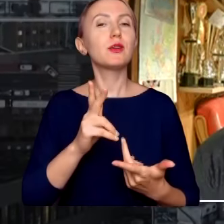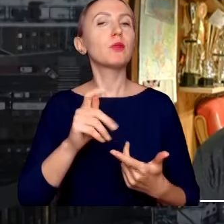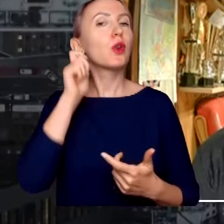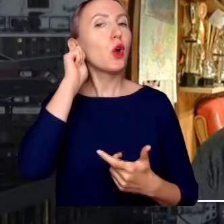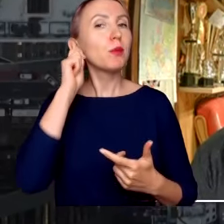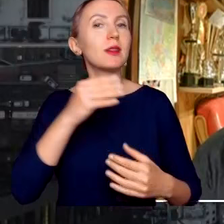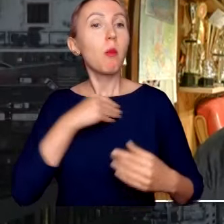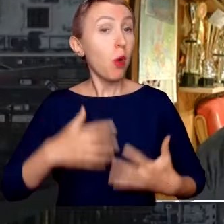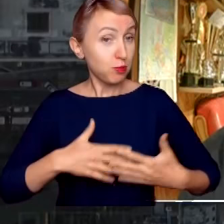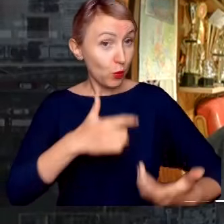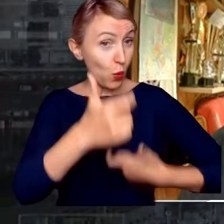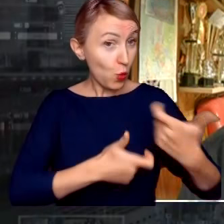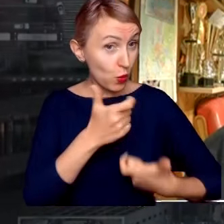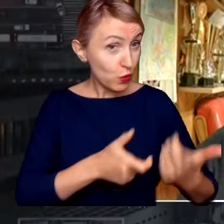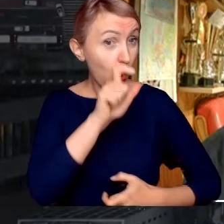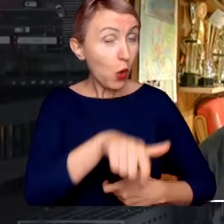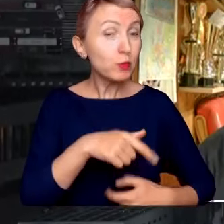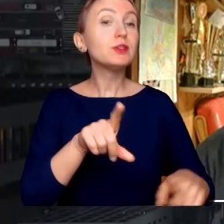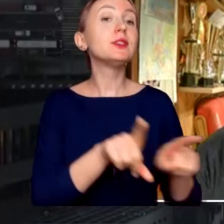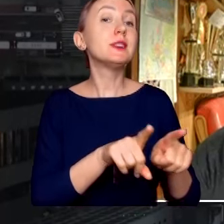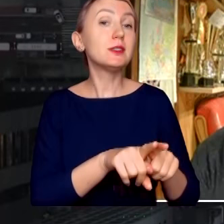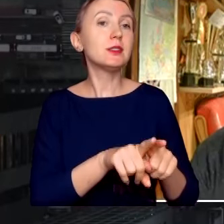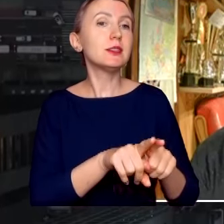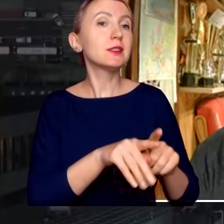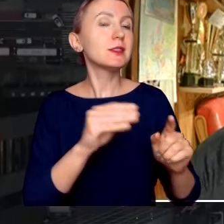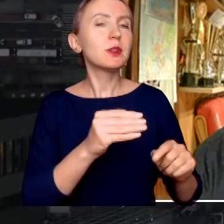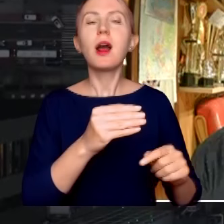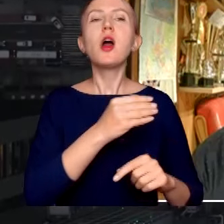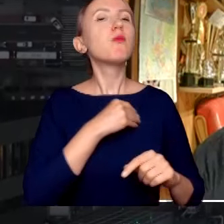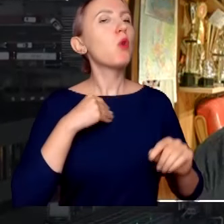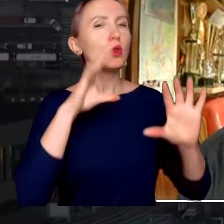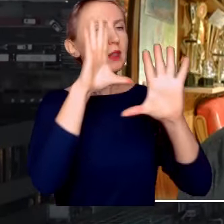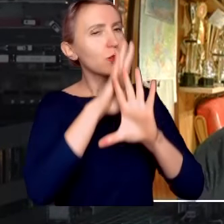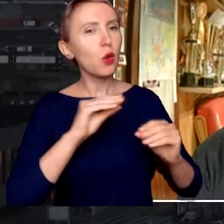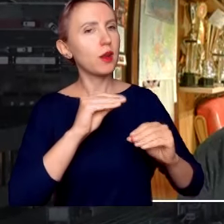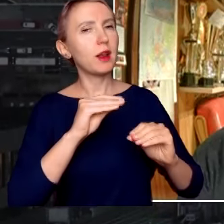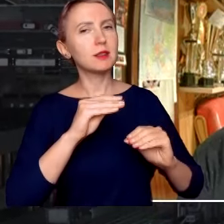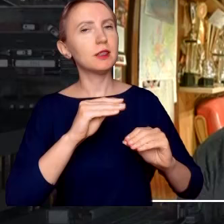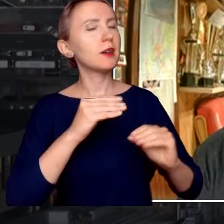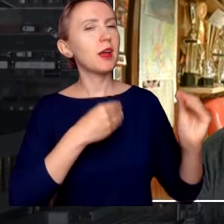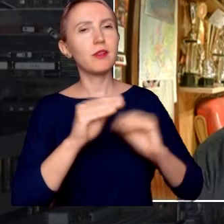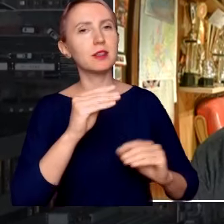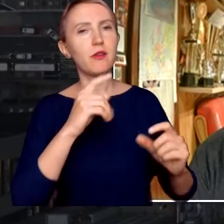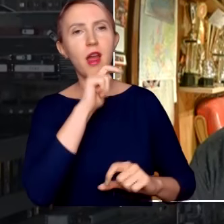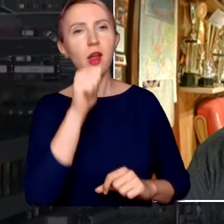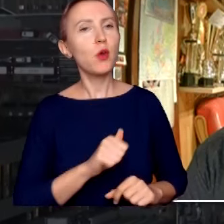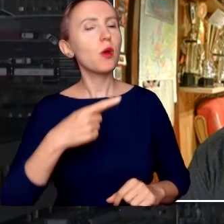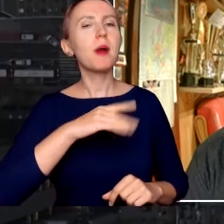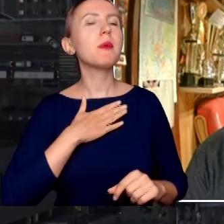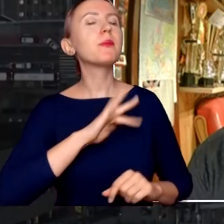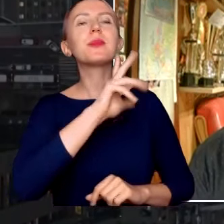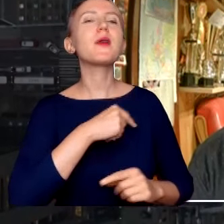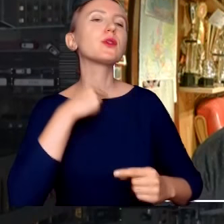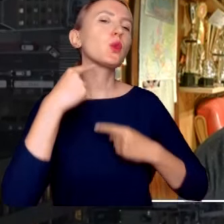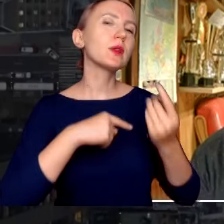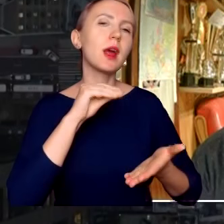w policji. I chcę powiedzieć tak. Polska jest najbardziej tolerancyjnym krajem Europy. My mamy piękną tradycję